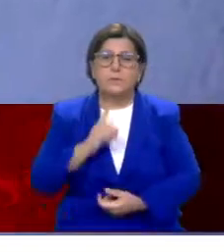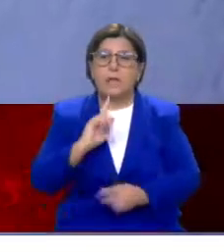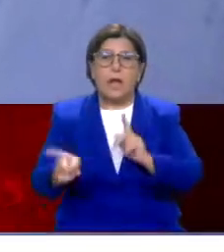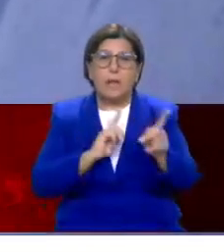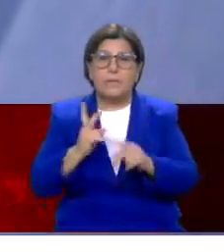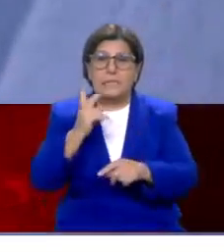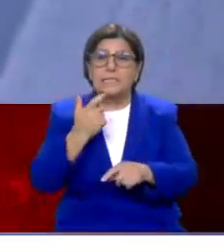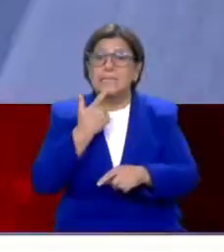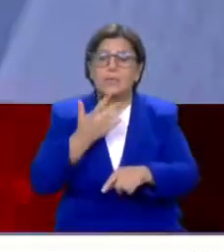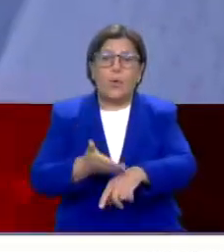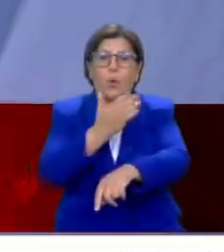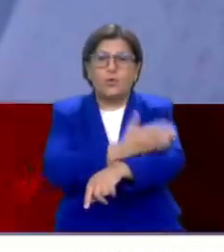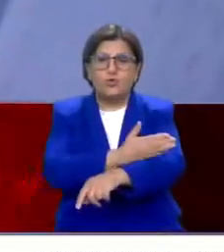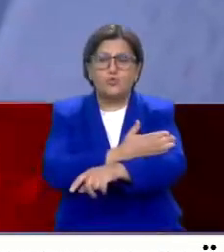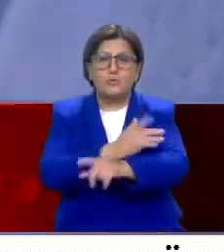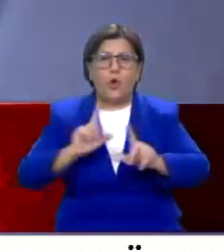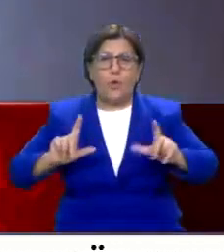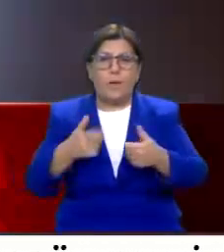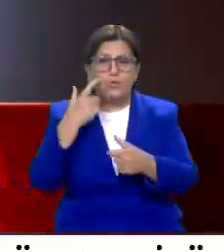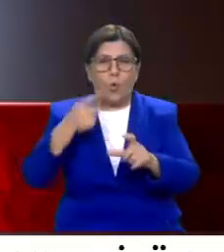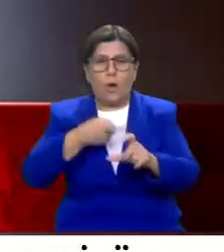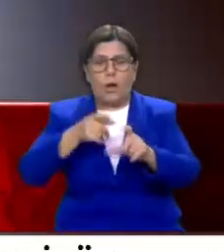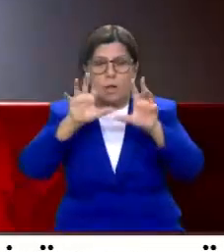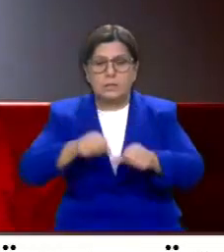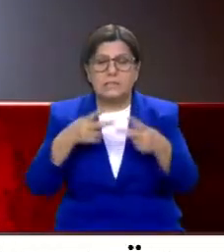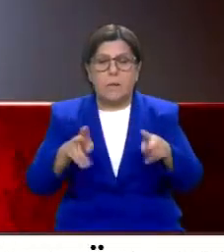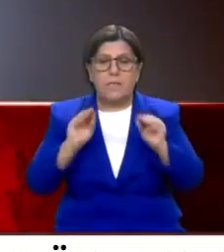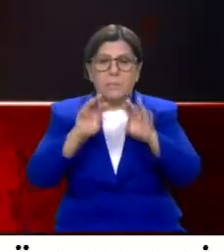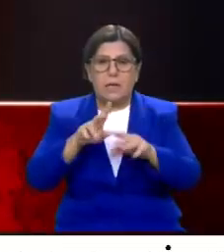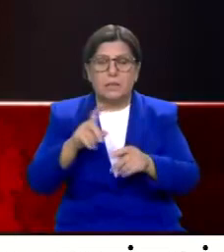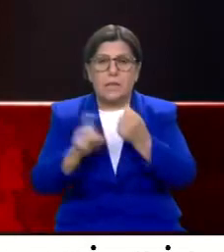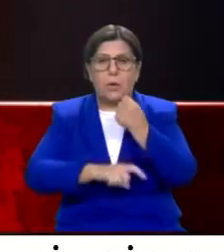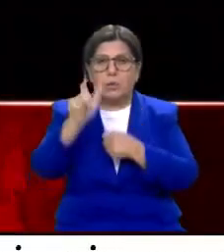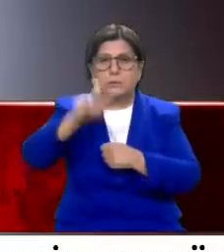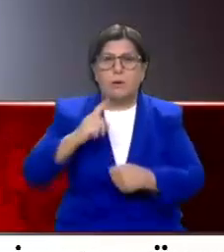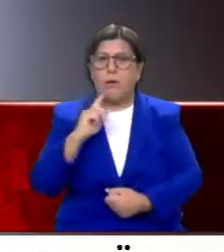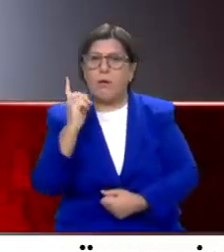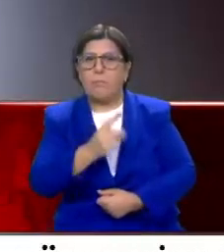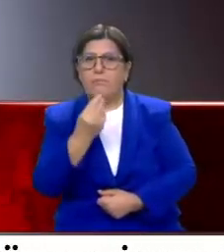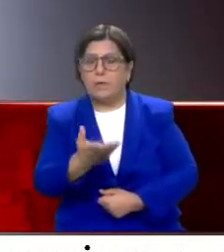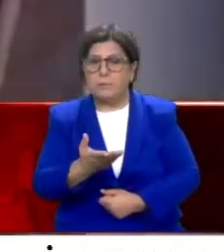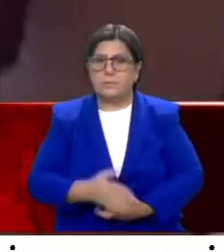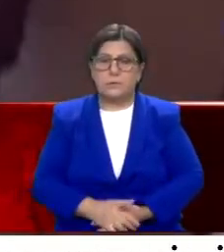Talimatsa 7 yıl önce DAEŞ operasyonunda gözaltına alınıp serbest bırakılan teröristendi.